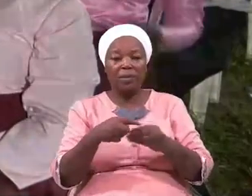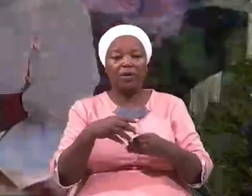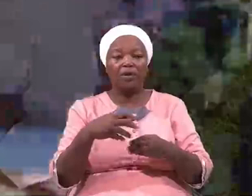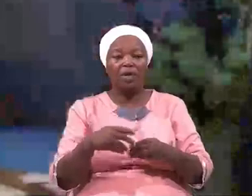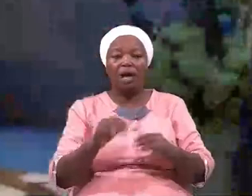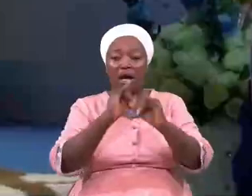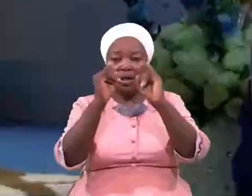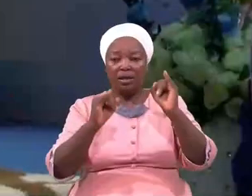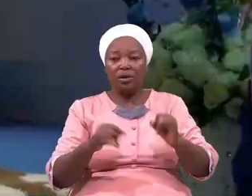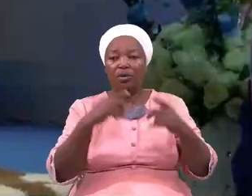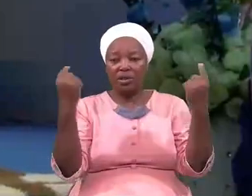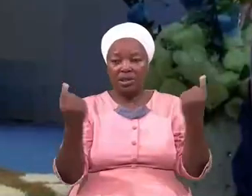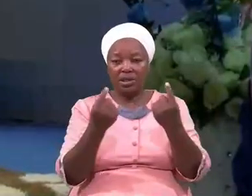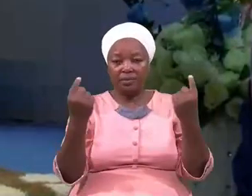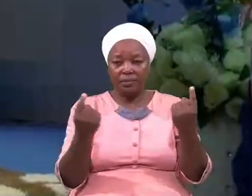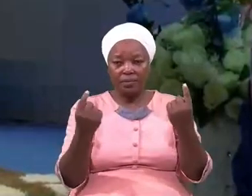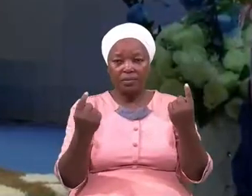Cela nous parle de levain.